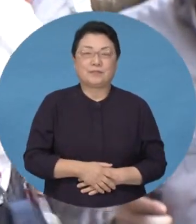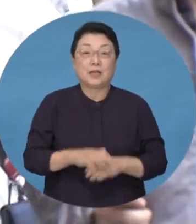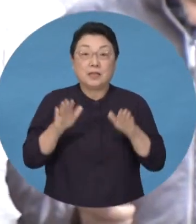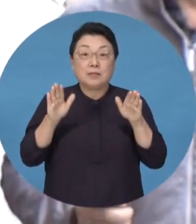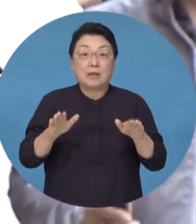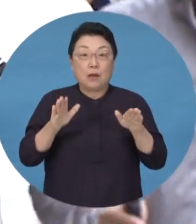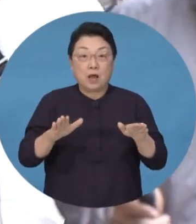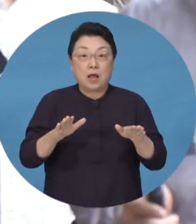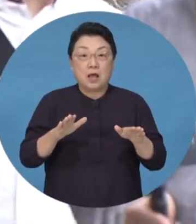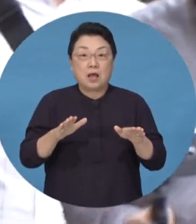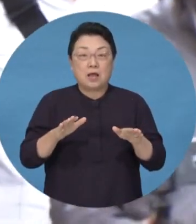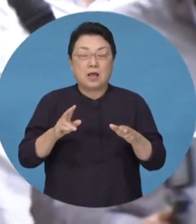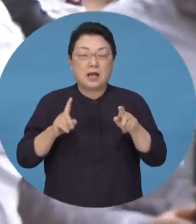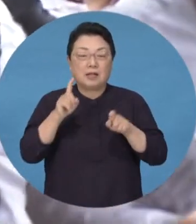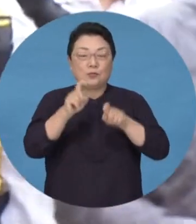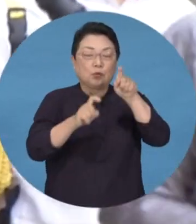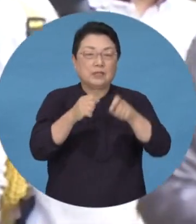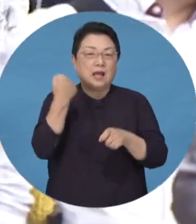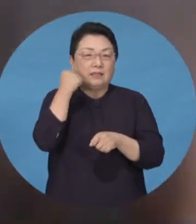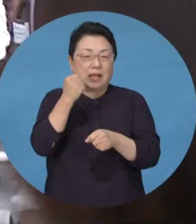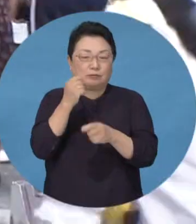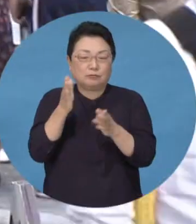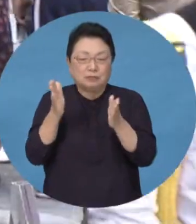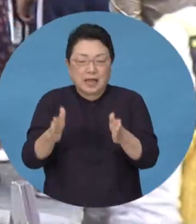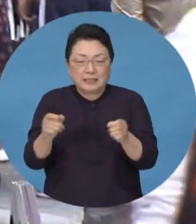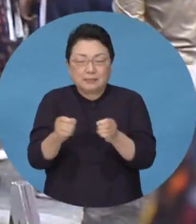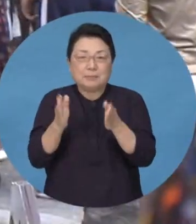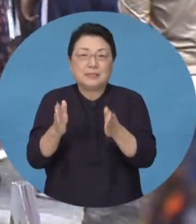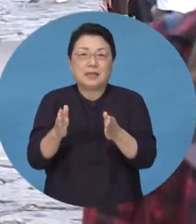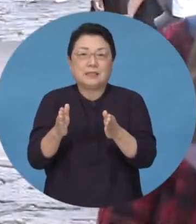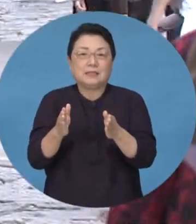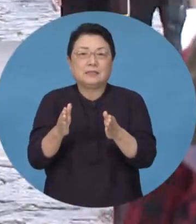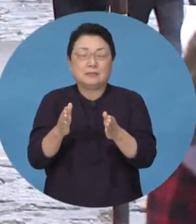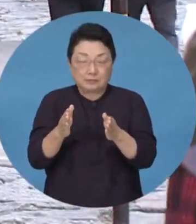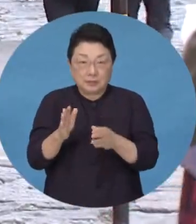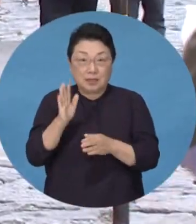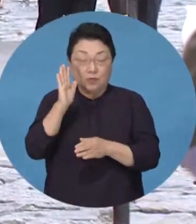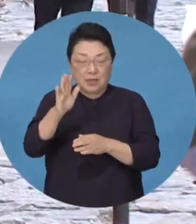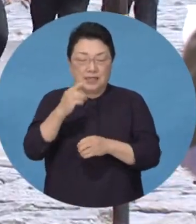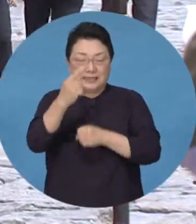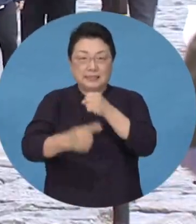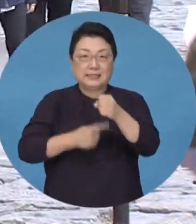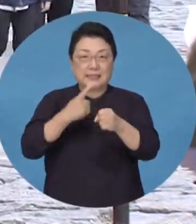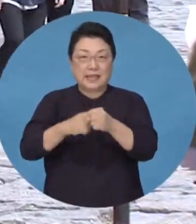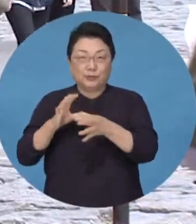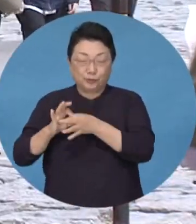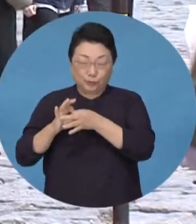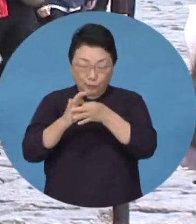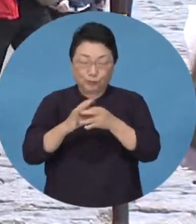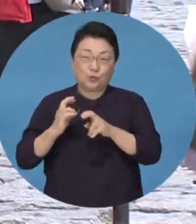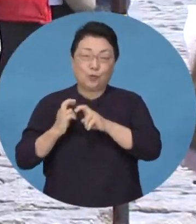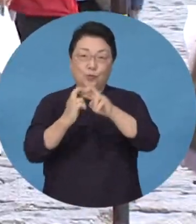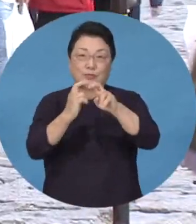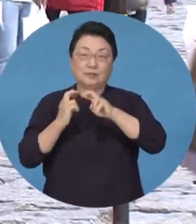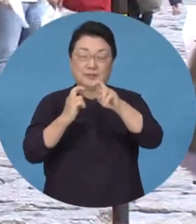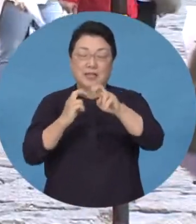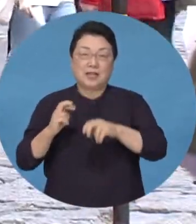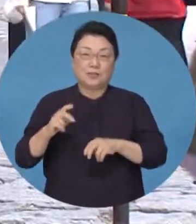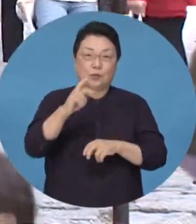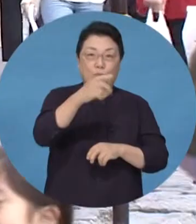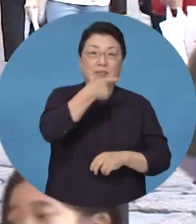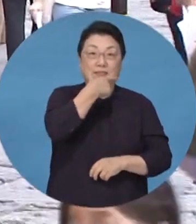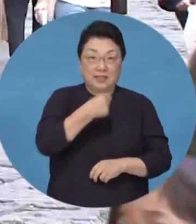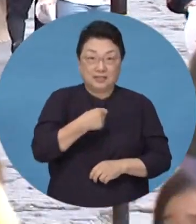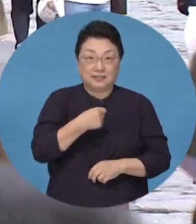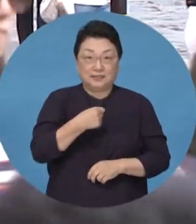今夏しか登れませんけれどもこれがあの2年12カ月にわたって上れるようにしたいまあ